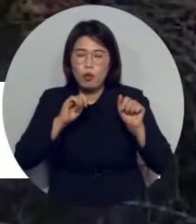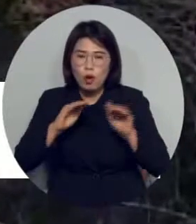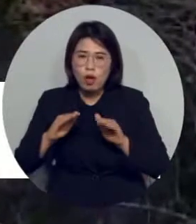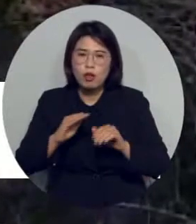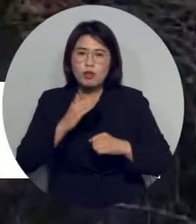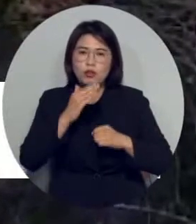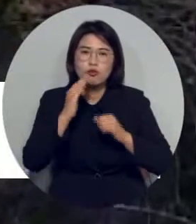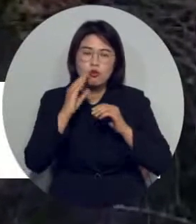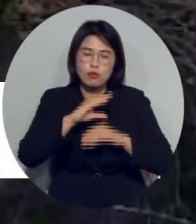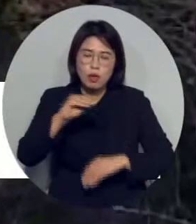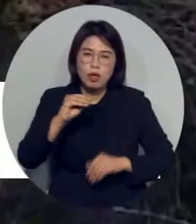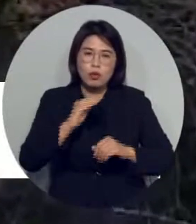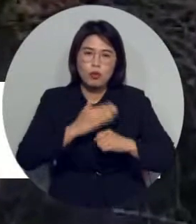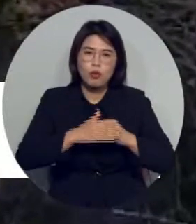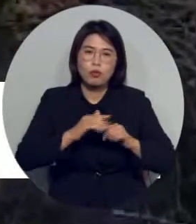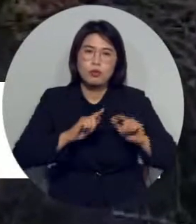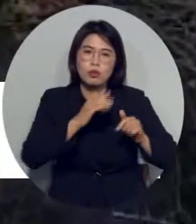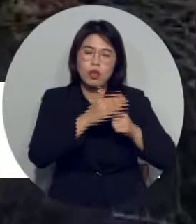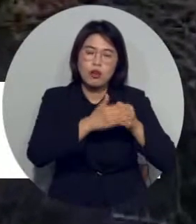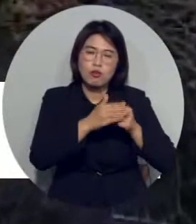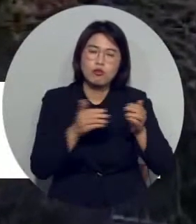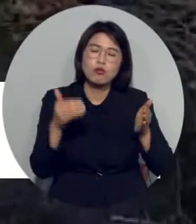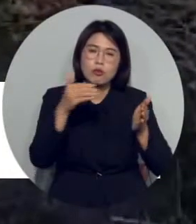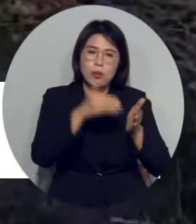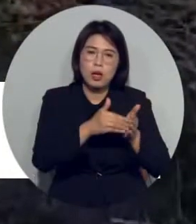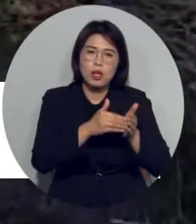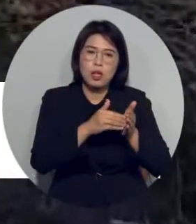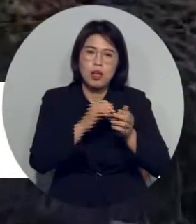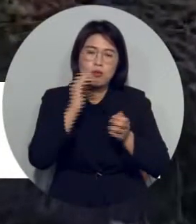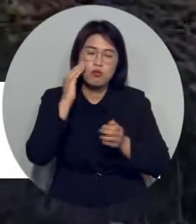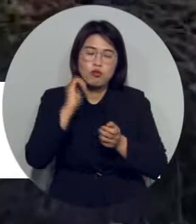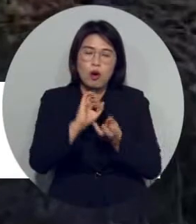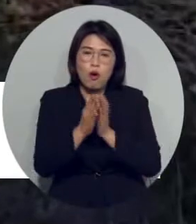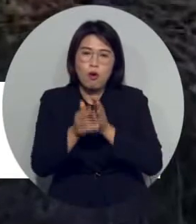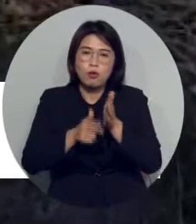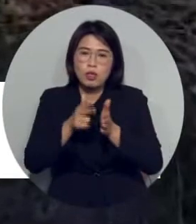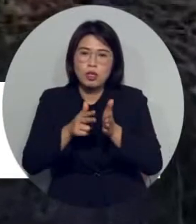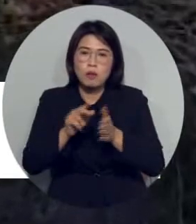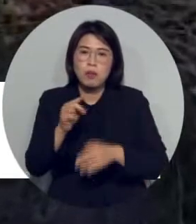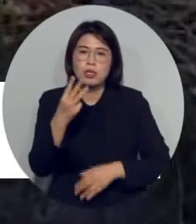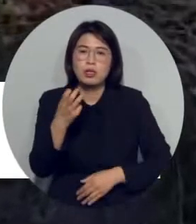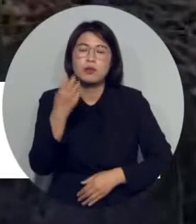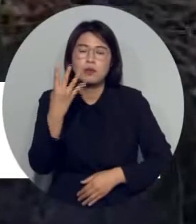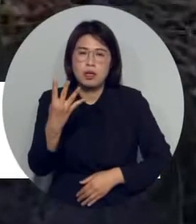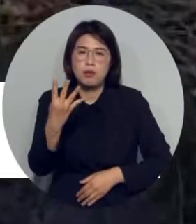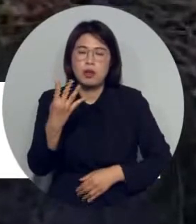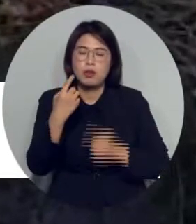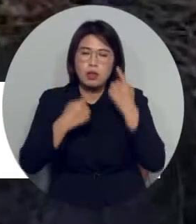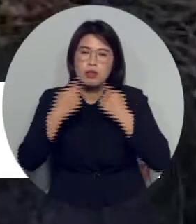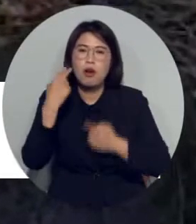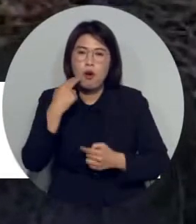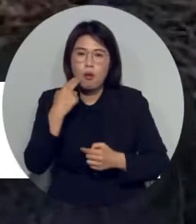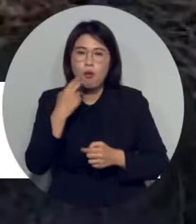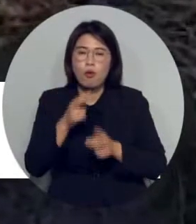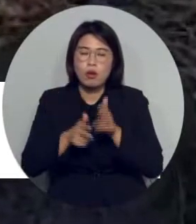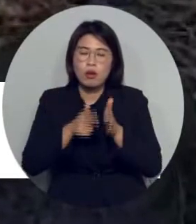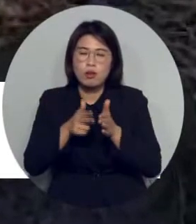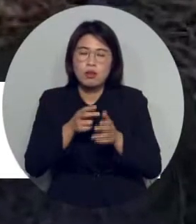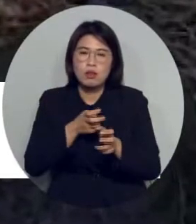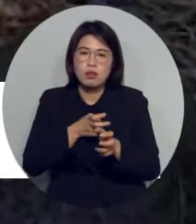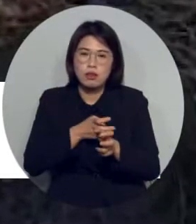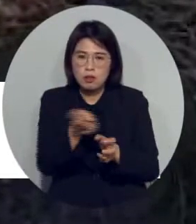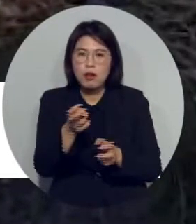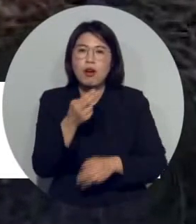9 로 향하던 무궁화호 열차에 타고 있던 승객 백 서른 네 명은 다치지 않았고 열차는 탈선 하지 않았습니다